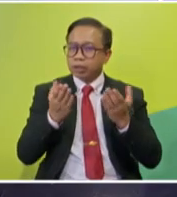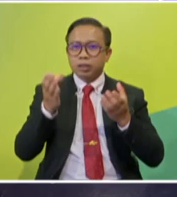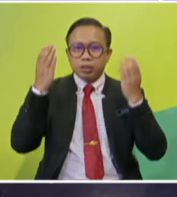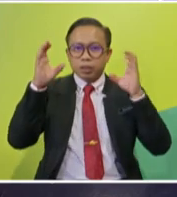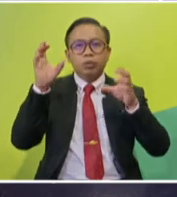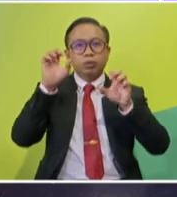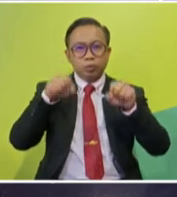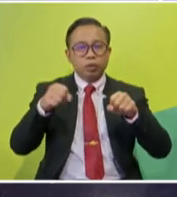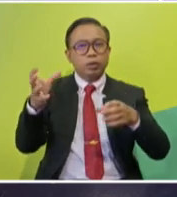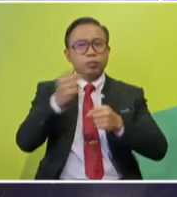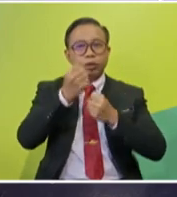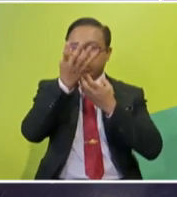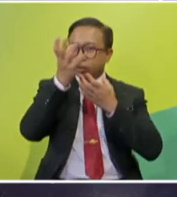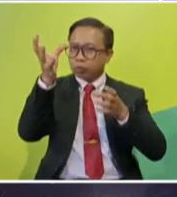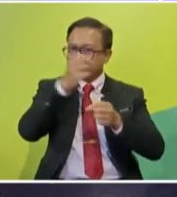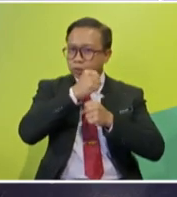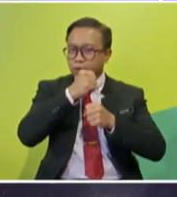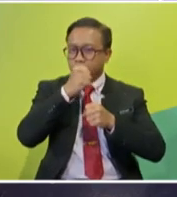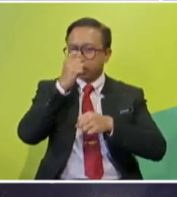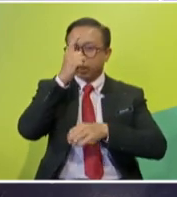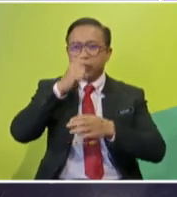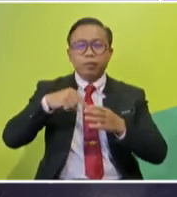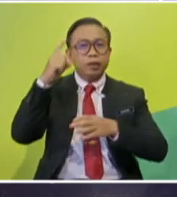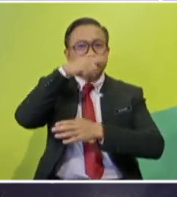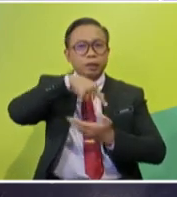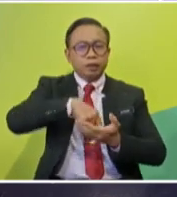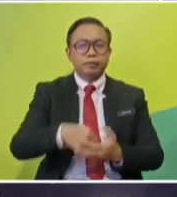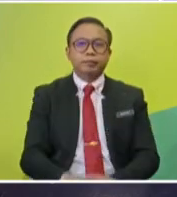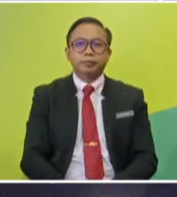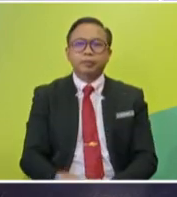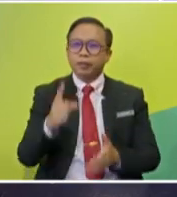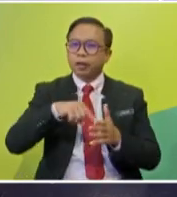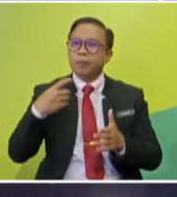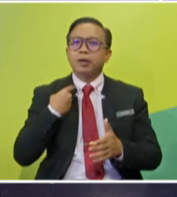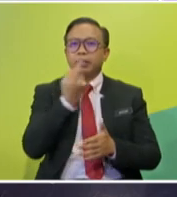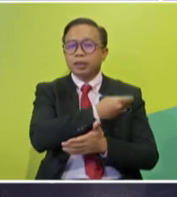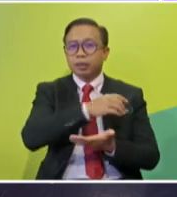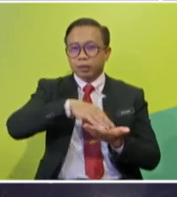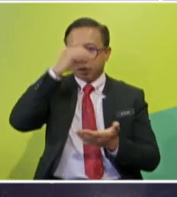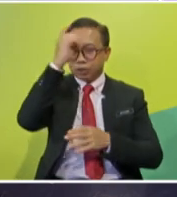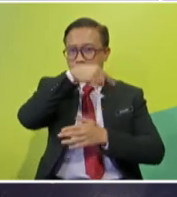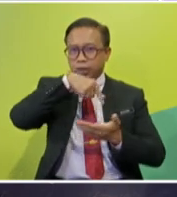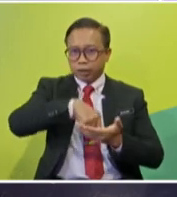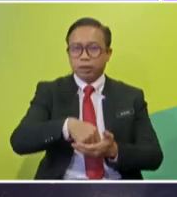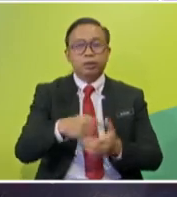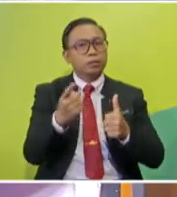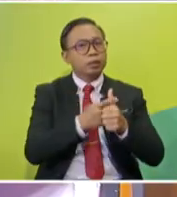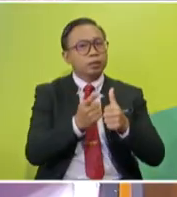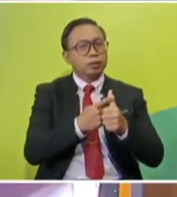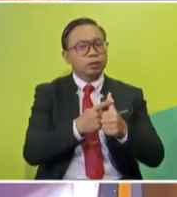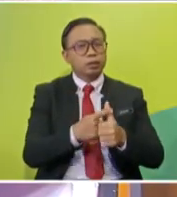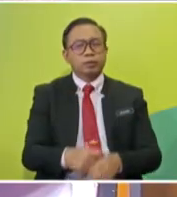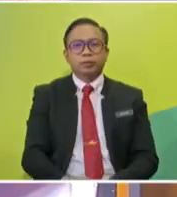berkenaan dengan topik pembelajaran kita untuk hari ini silahkan Cikgu baiklah apa yang telah kita pelajari pada hari ini yang pertama sekali